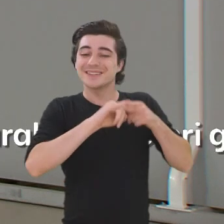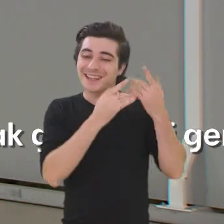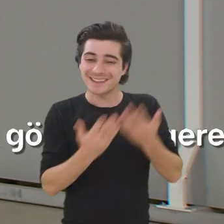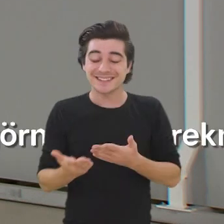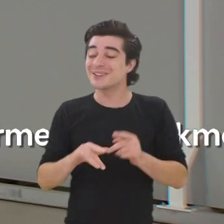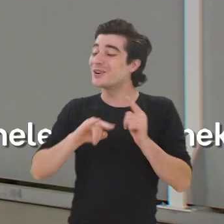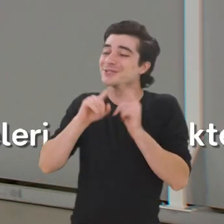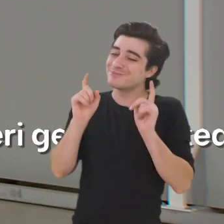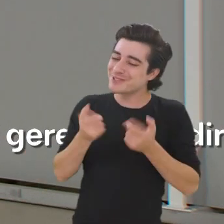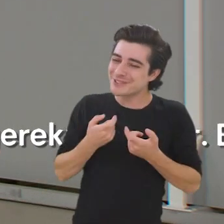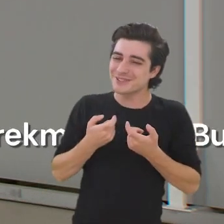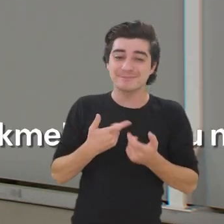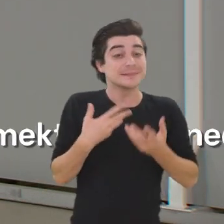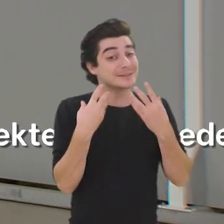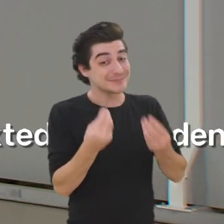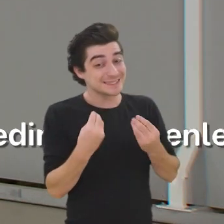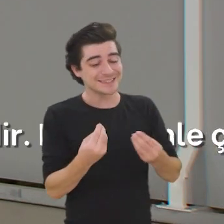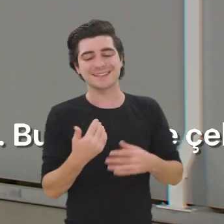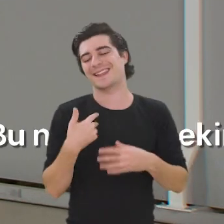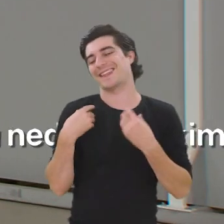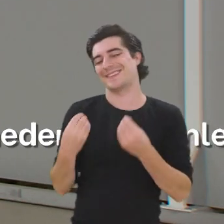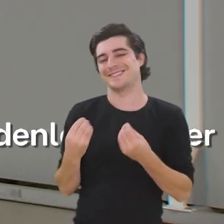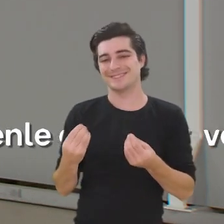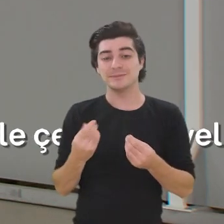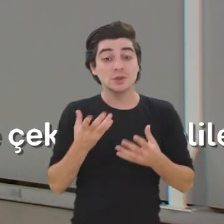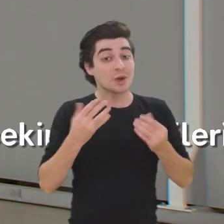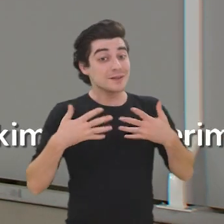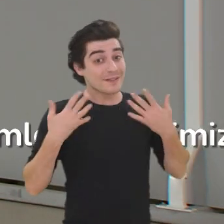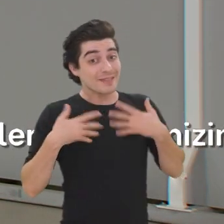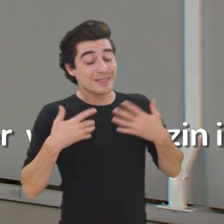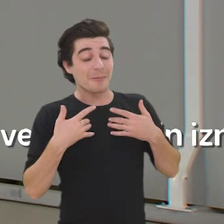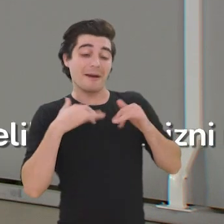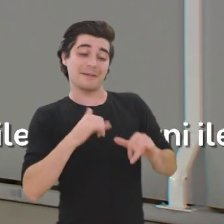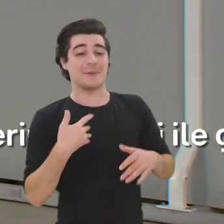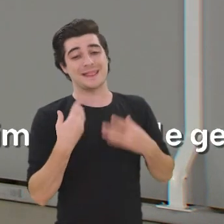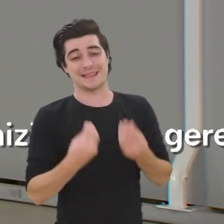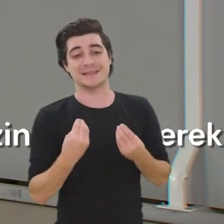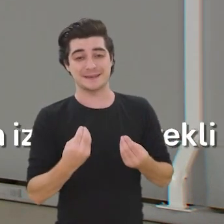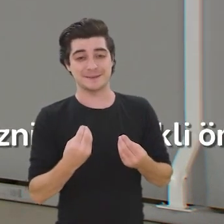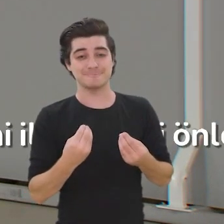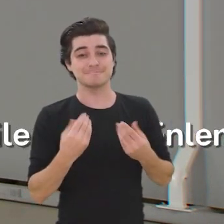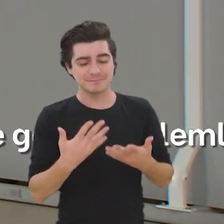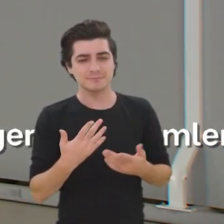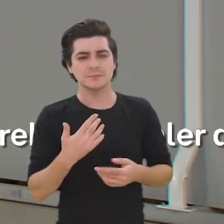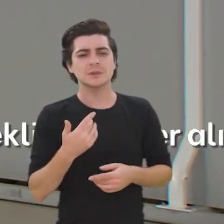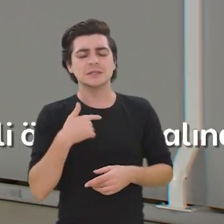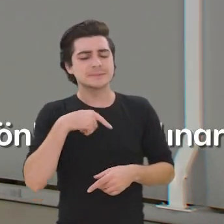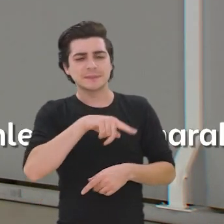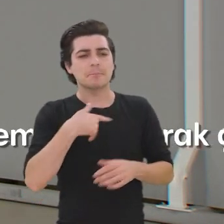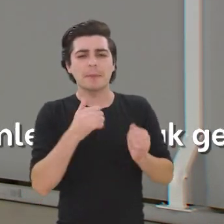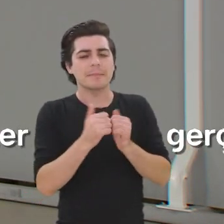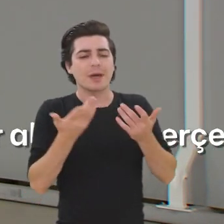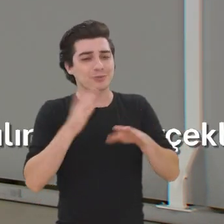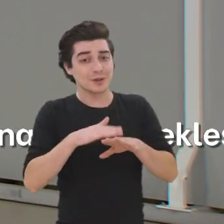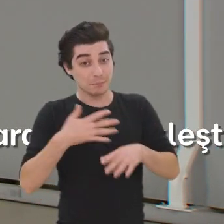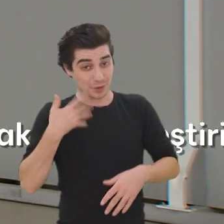Hoş bulduk. Nasılsın? İyiyim. Çok sevindim. Ben de çok iyiyim. Seninle bugün neler yapacağız merak ediyor musun?